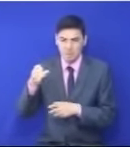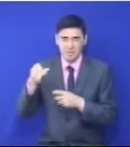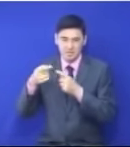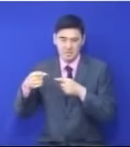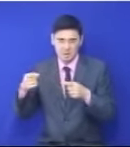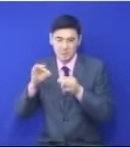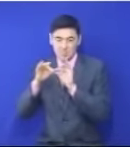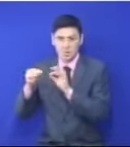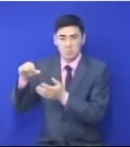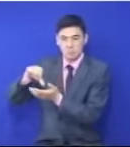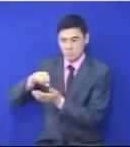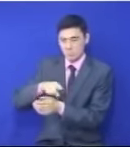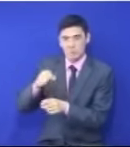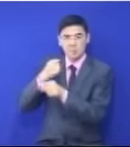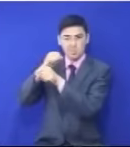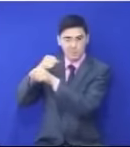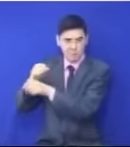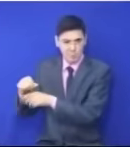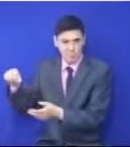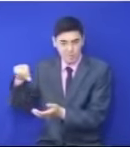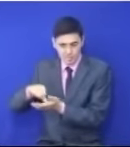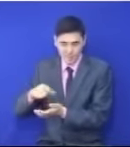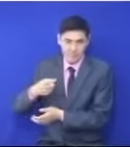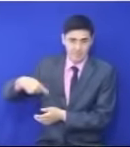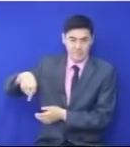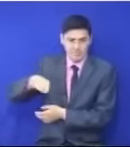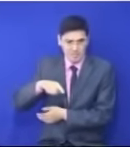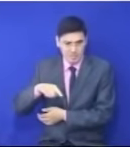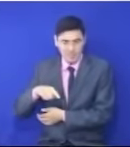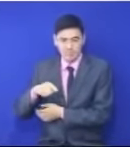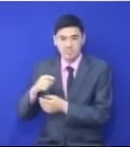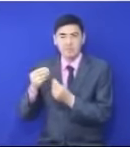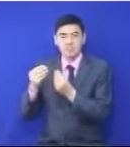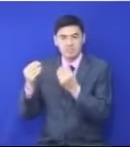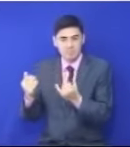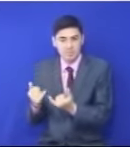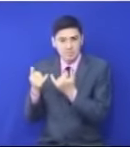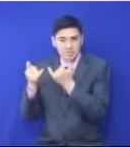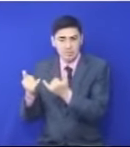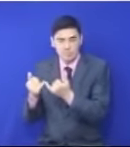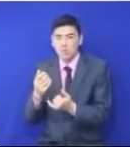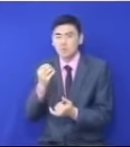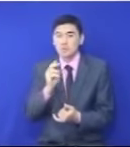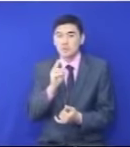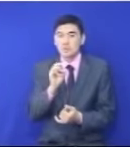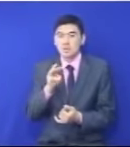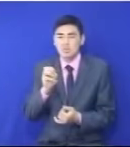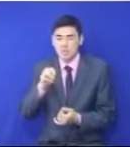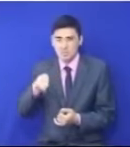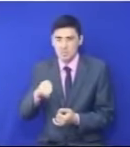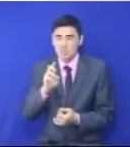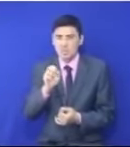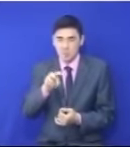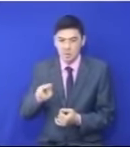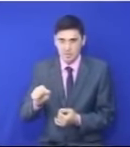республиканских, олимпиад, творческих конкурсов, а также спортивных соревнований. Кроме того, в рамках проекта «Керемет Бала» медалями были награждены талантливые дети,